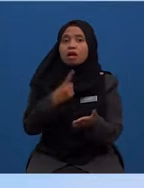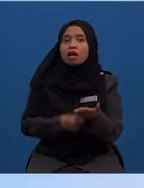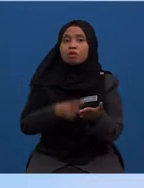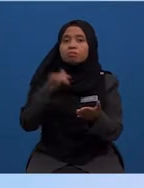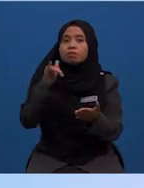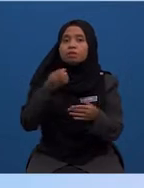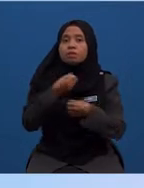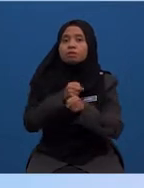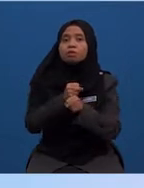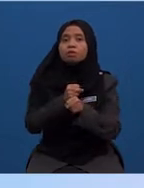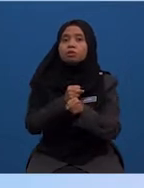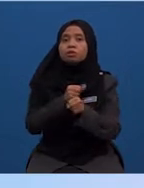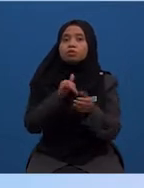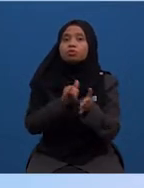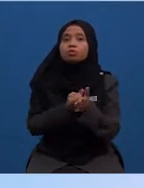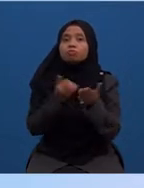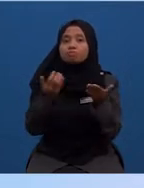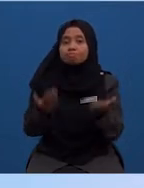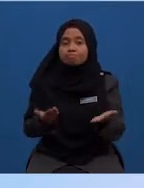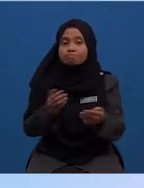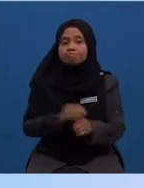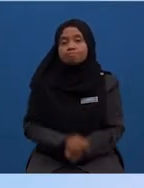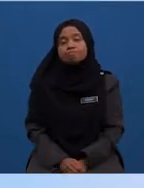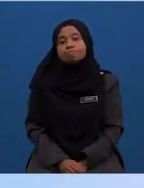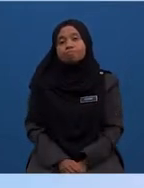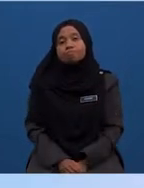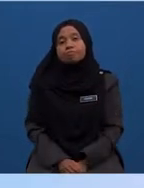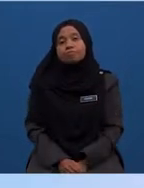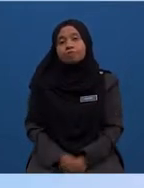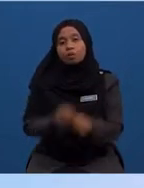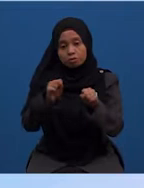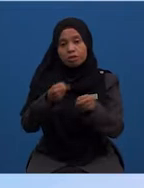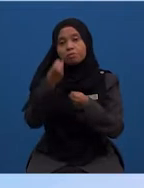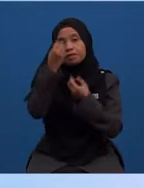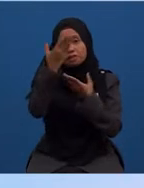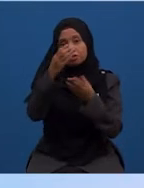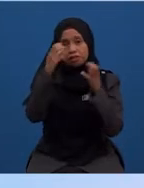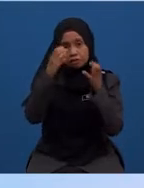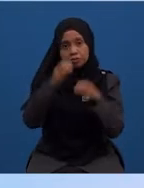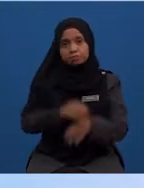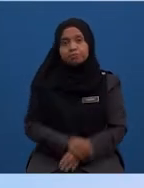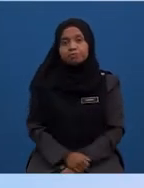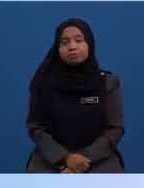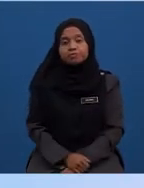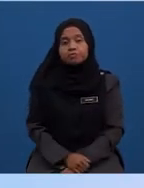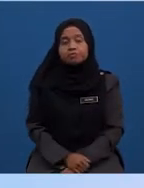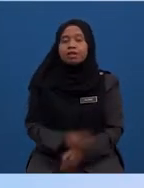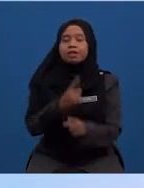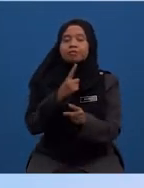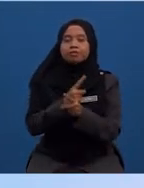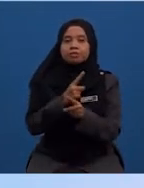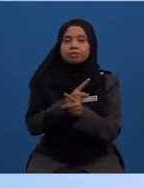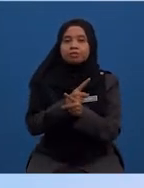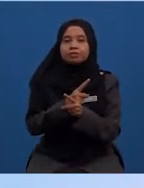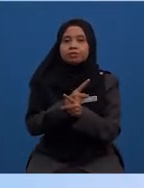Apa ya bentuk dua dimensi yang telah terbentuk? Boleh beritahu cikgu? Ha,